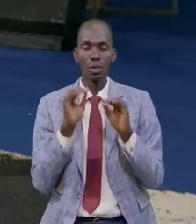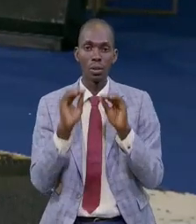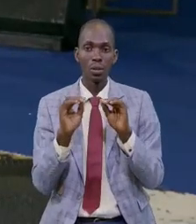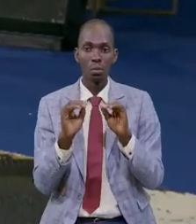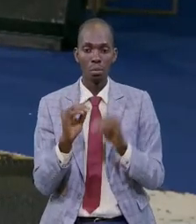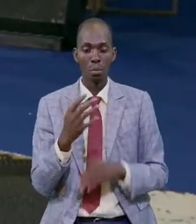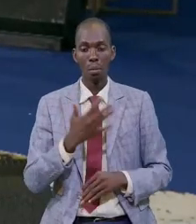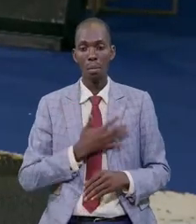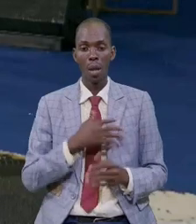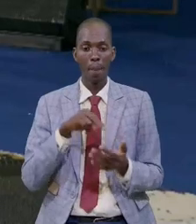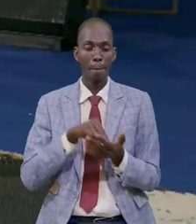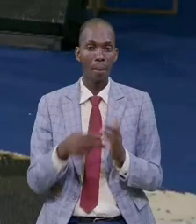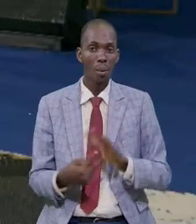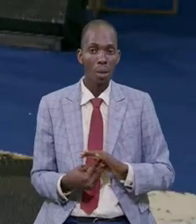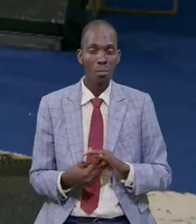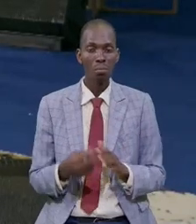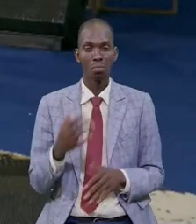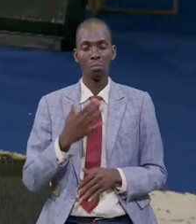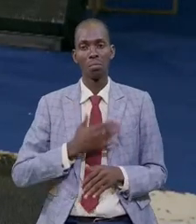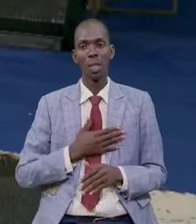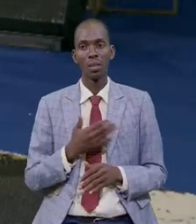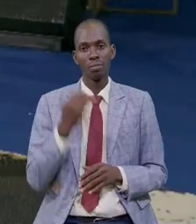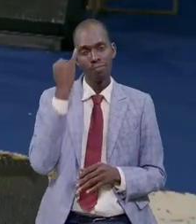mon objectif mon